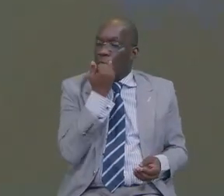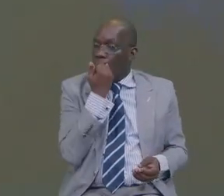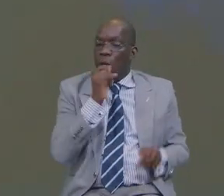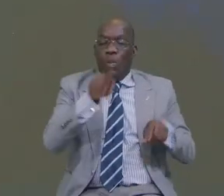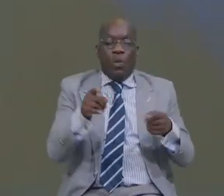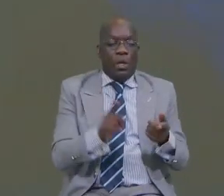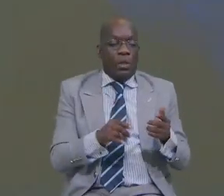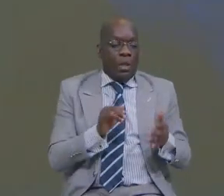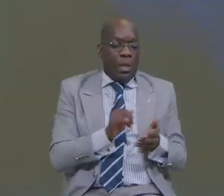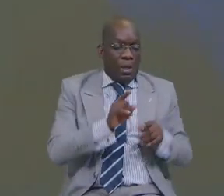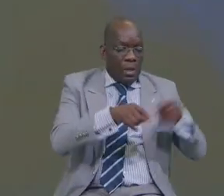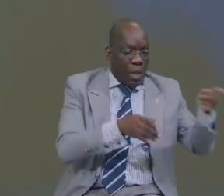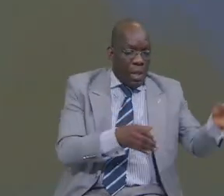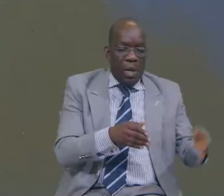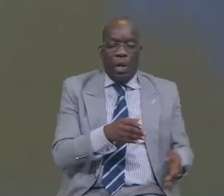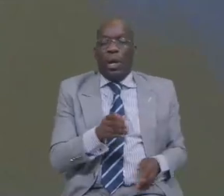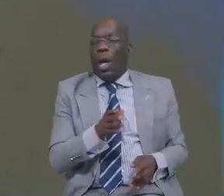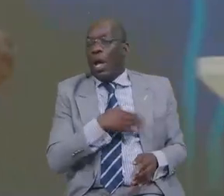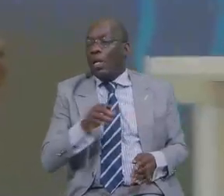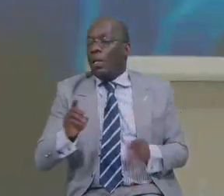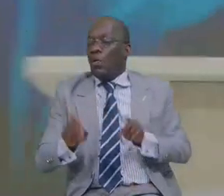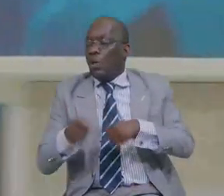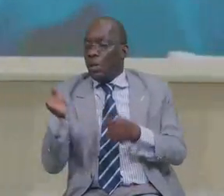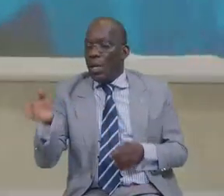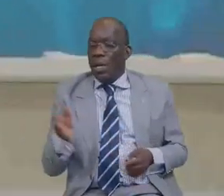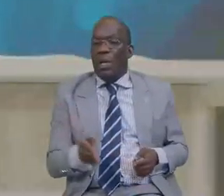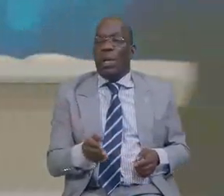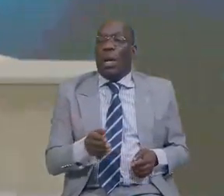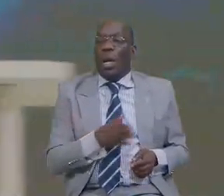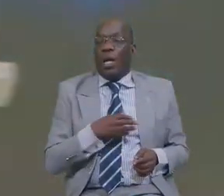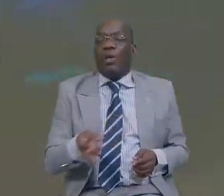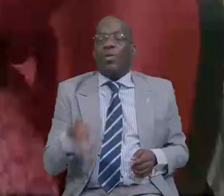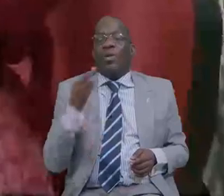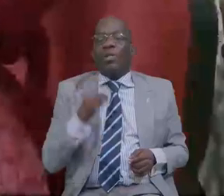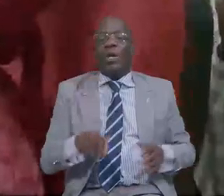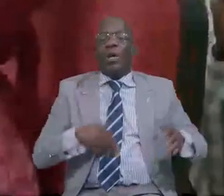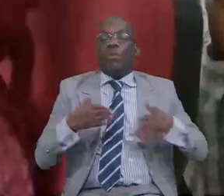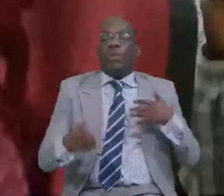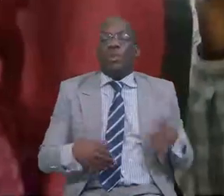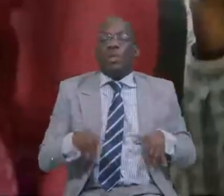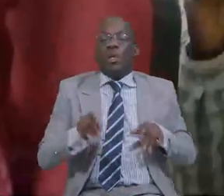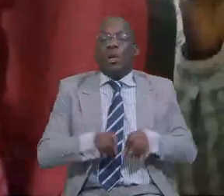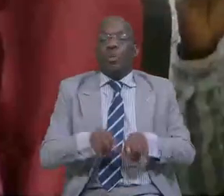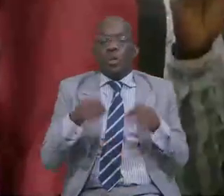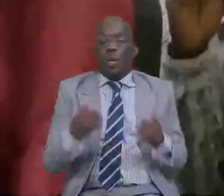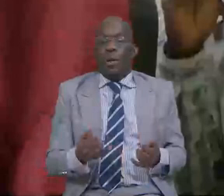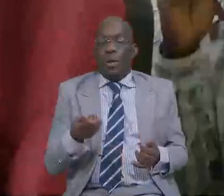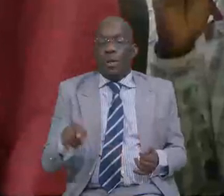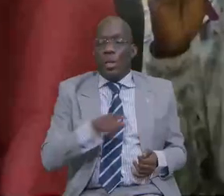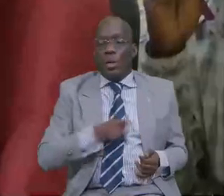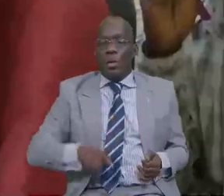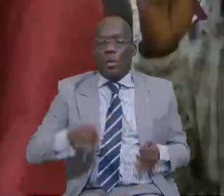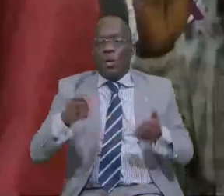À Joppa, il est allé à tel autre endroit. Oh, il était à l'aise. Maintenant, le Seigneur